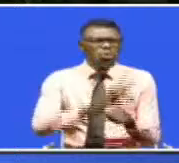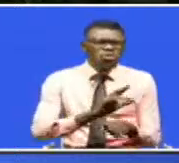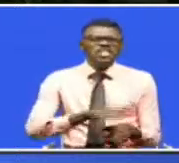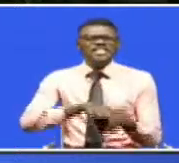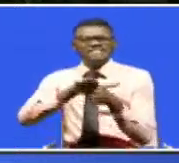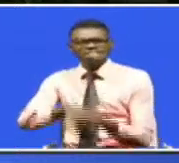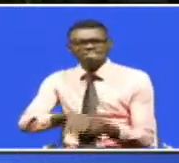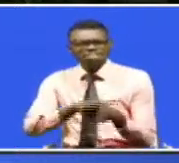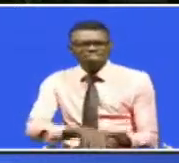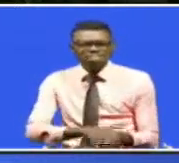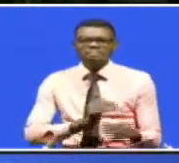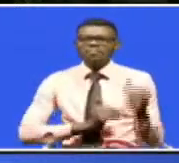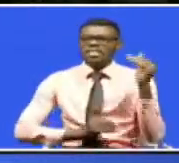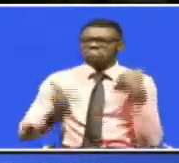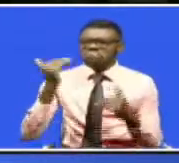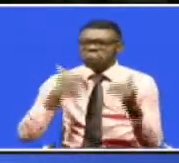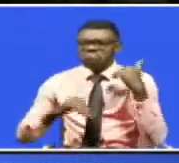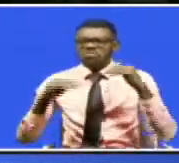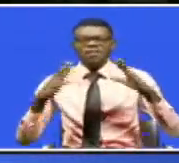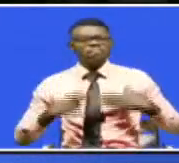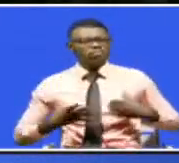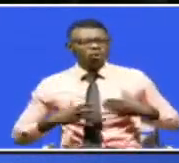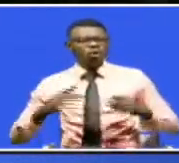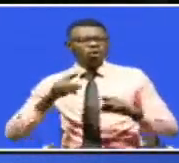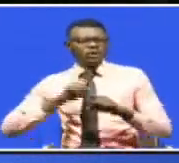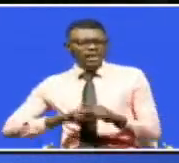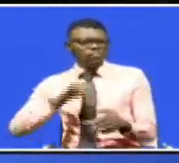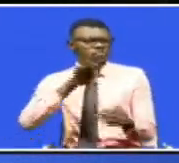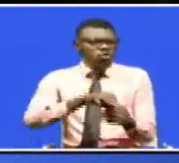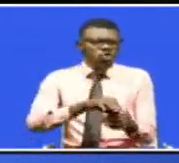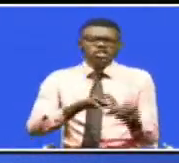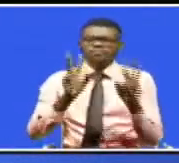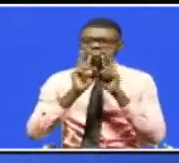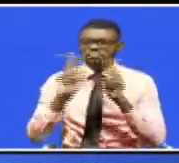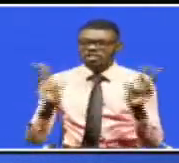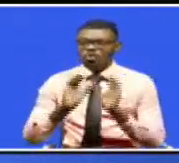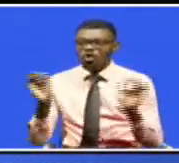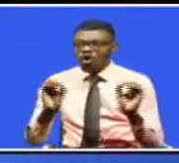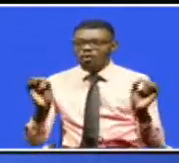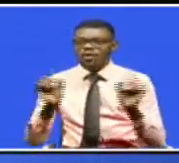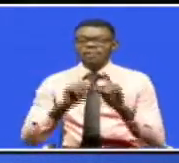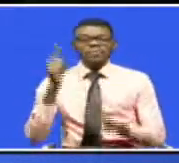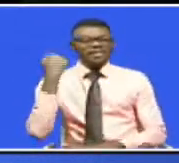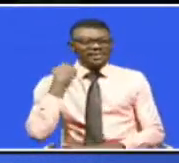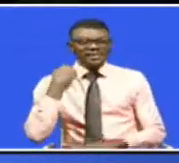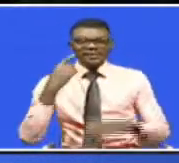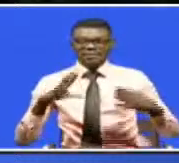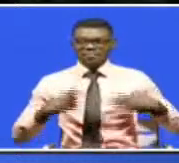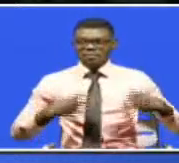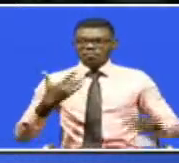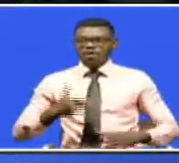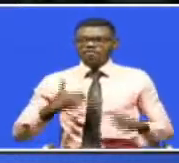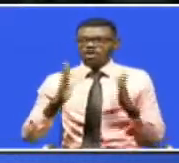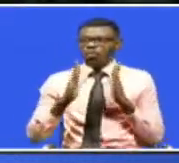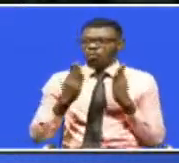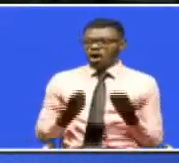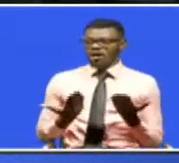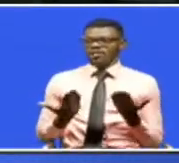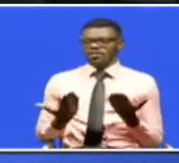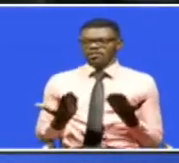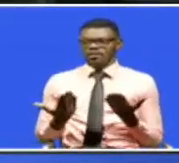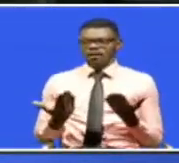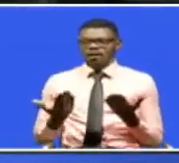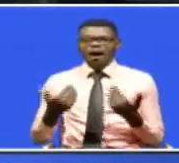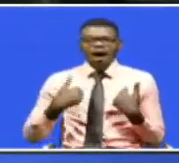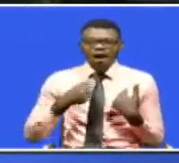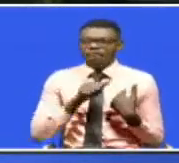kuwatisha wananchi ama wapiga kura. Na vile vile pia hapa jana kulikuwa na hisia kwamba kuna baadhi ya